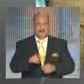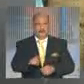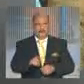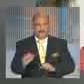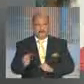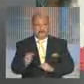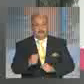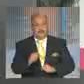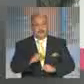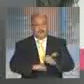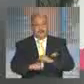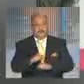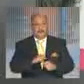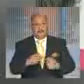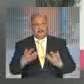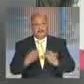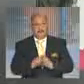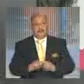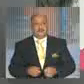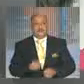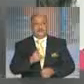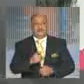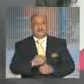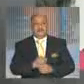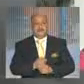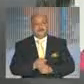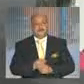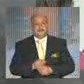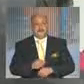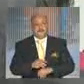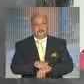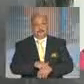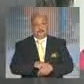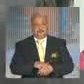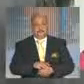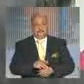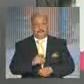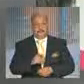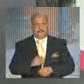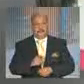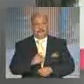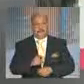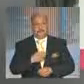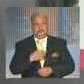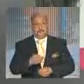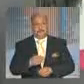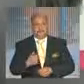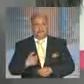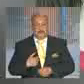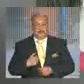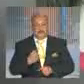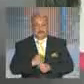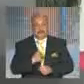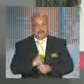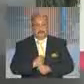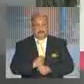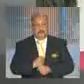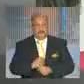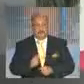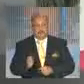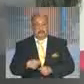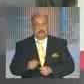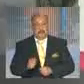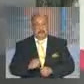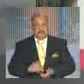زادة نظيف. حبينا نعدوا رسالة واضحة للمواطن على أنه رو نسوا كل مسؤول عن نظافة في تونس من